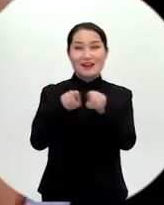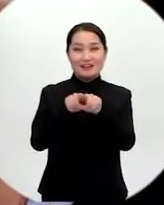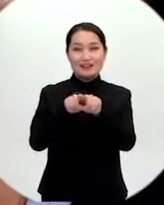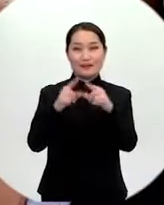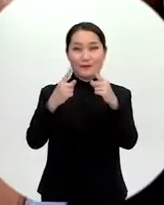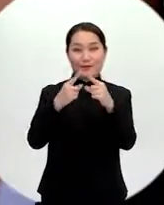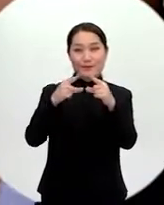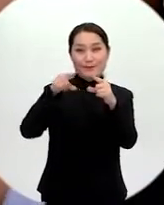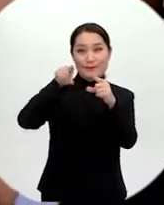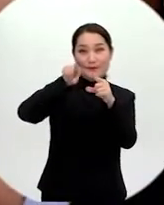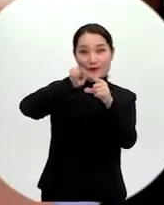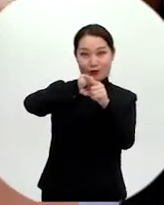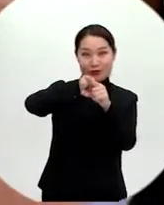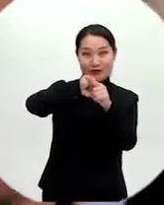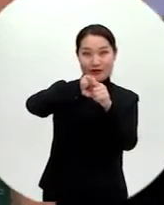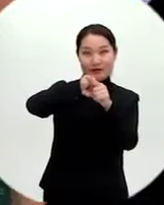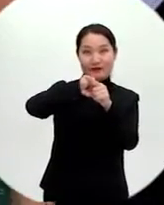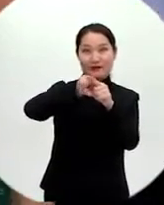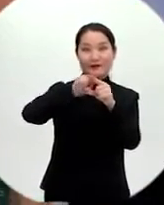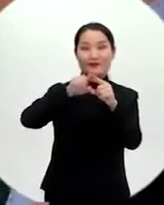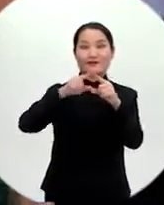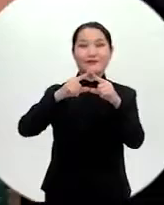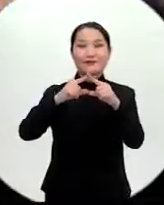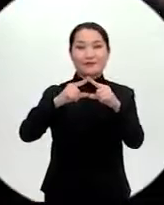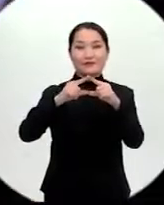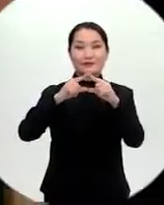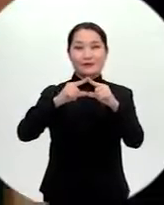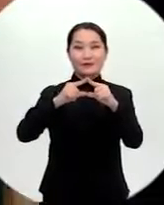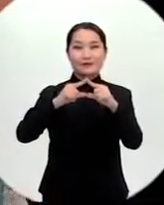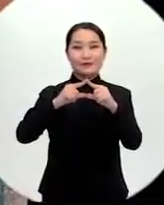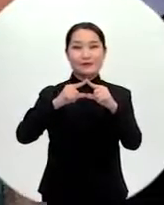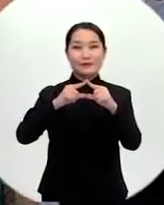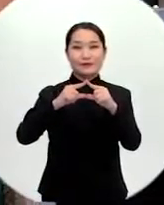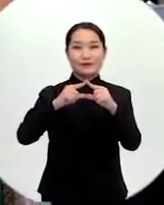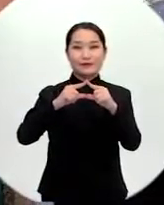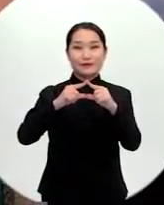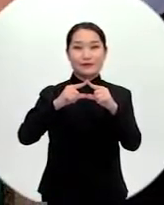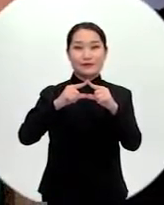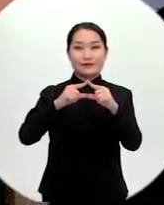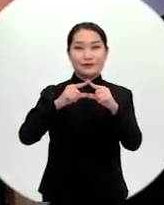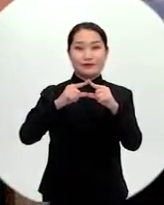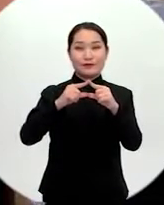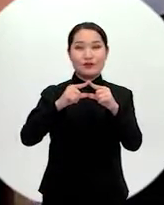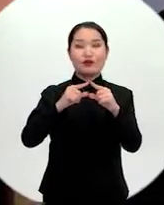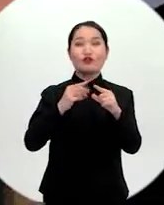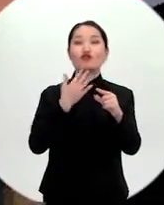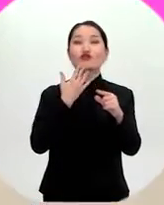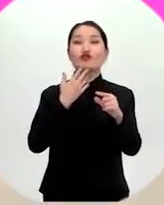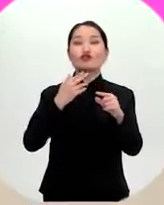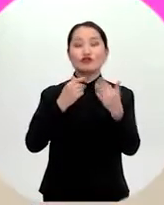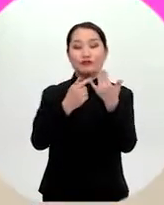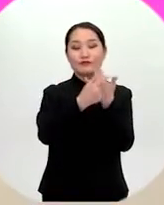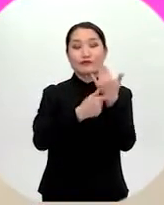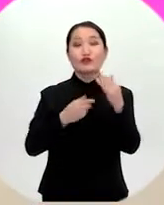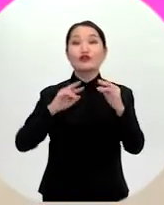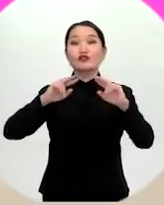ахаад голын тэг шимээ тэг шимээр нугаллаа. За одоо яг өмнөх цэцэг шиг нөгөө өөр дотор талын өөр өнгөтэй болгохын тулд